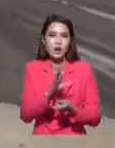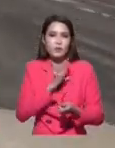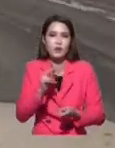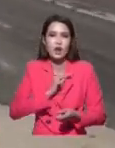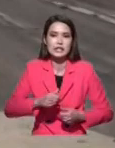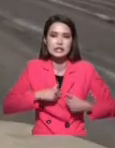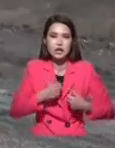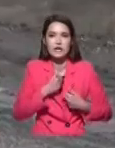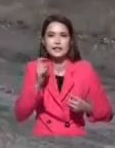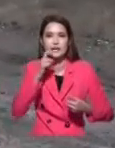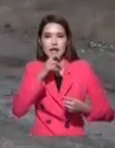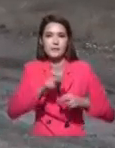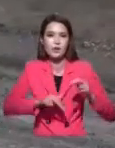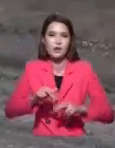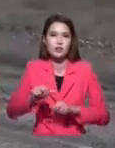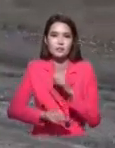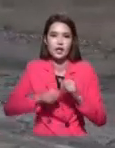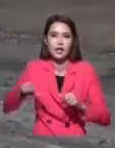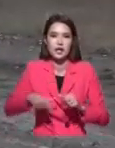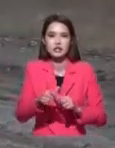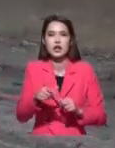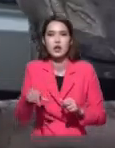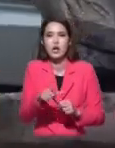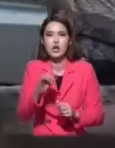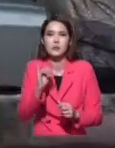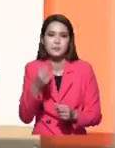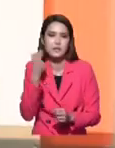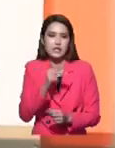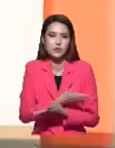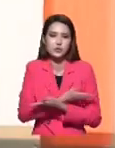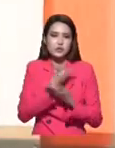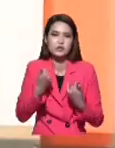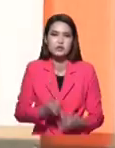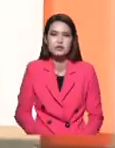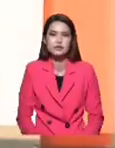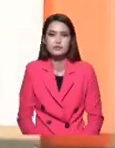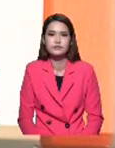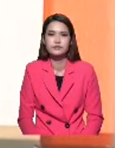пытаются сэкономить на стройматериалах, и дороги получаются некачественными.